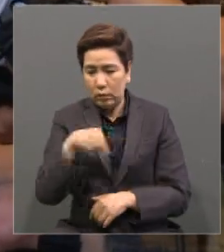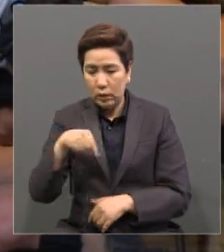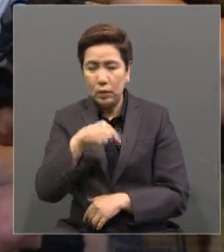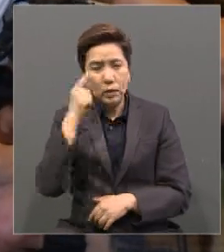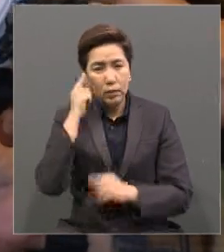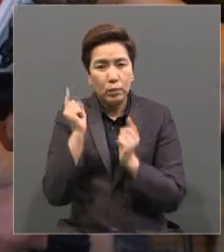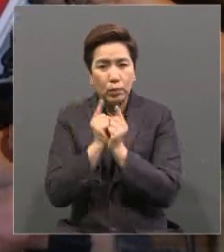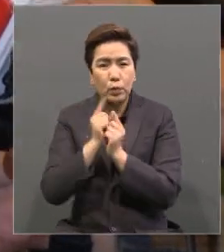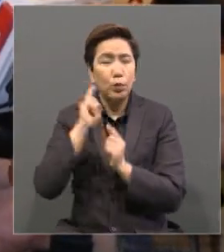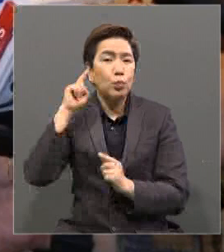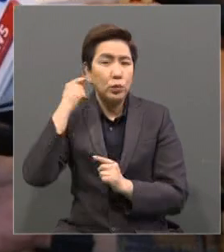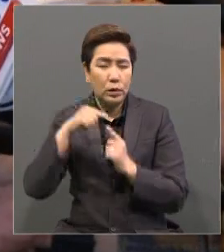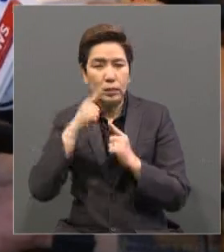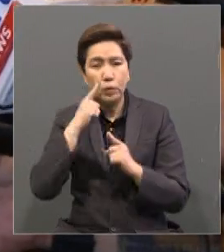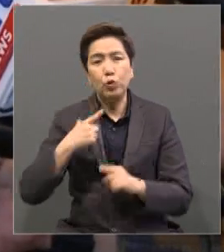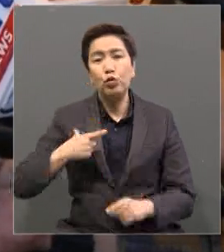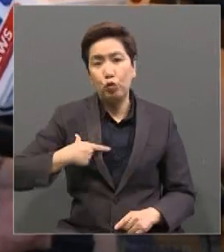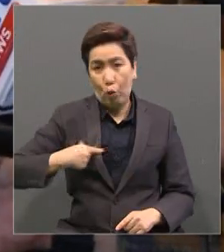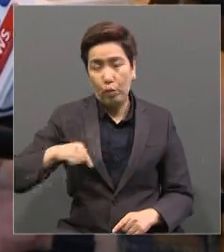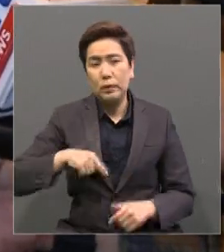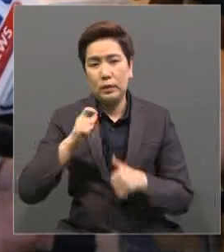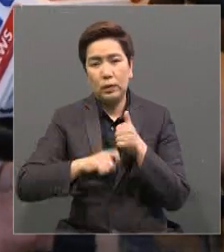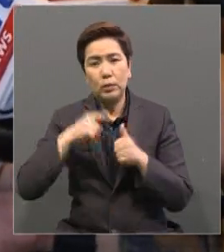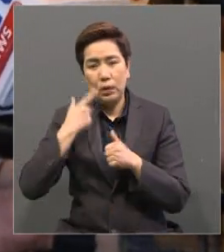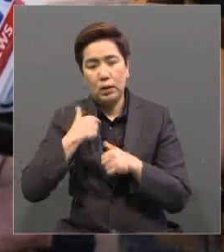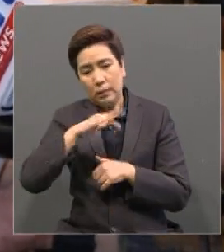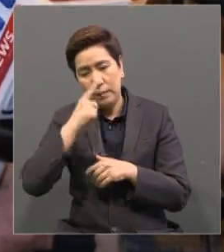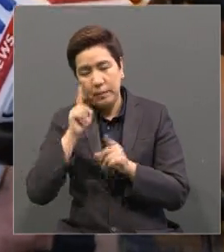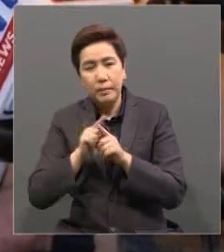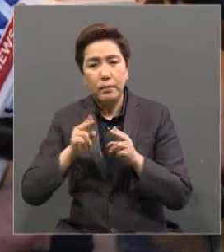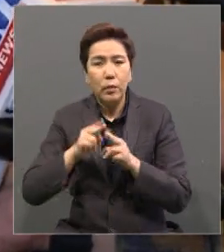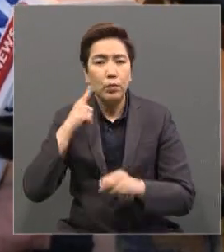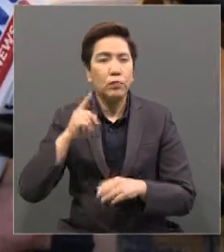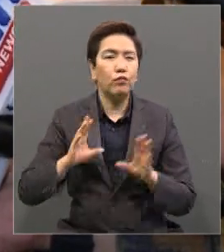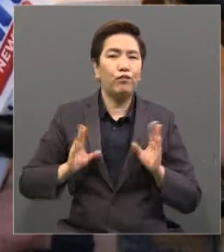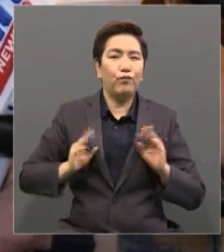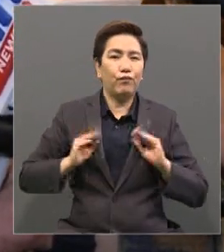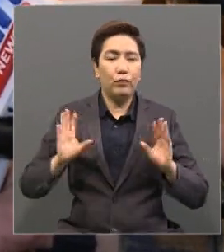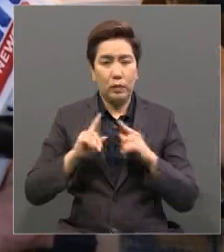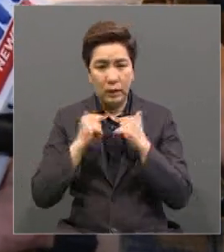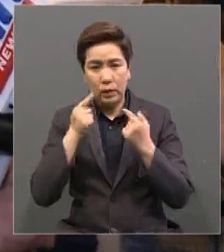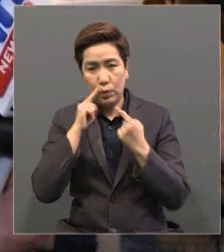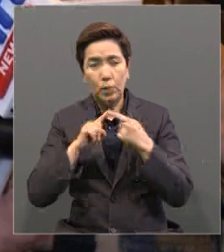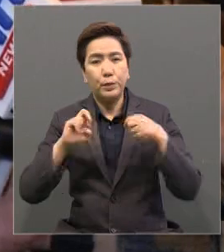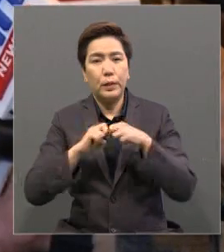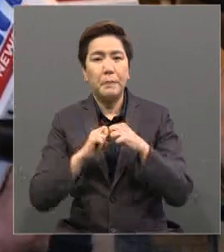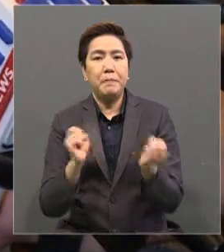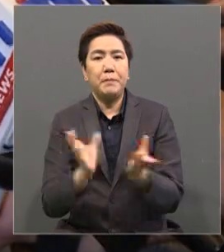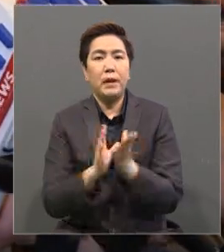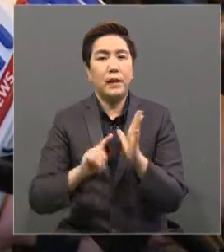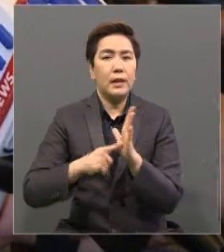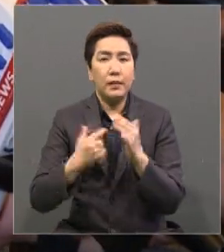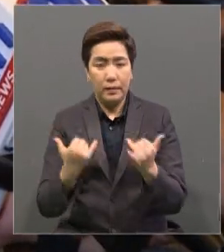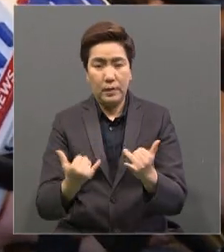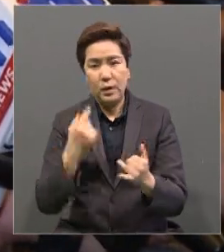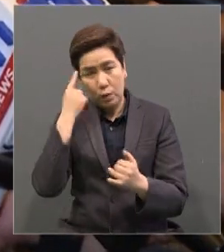งคนนี้นะครับก็มาเพื่อพยายามให้มามีอะไรด้วยกันด้วยแล้วก็ผู้หญิงก็ยังไม่ยินยอมนะครับจนเกิดเหตุขึ้นมา แต่ลักษ